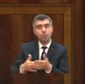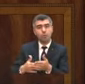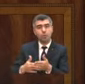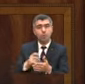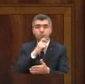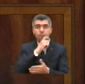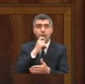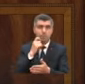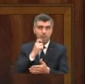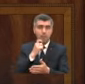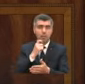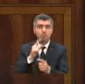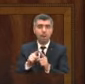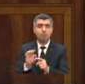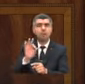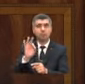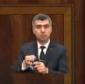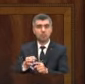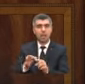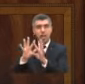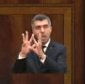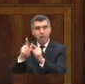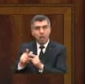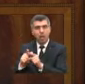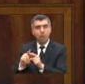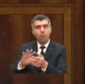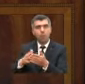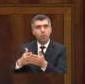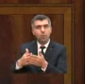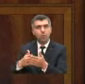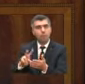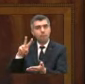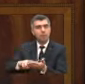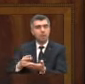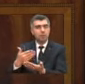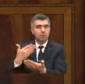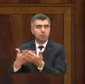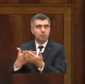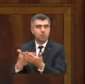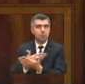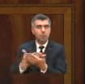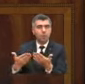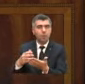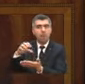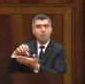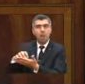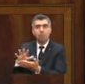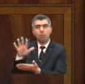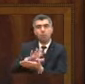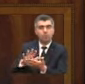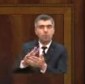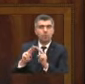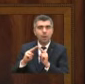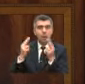بمناسبة رمضان أثبتت الأرقام وأثبتت الوقائع وأثبت ما يقع في بلدان أخرى أنها